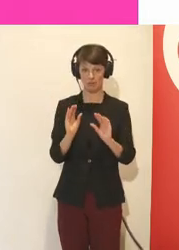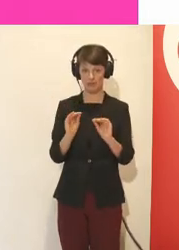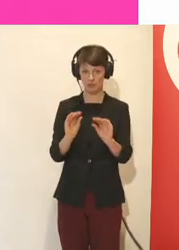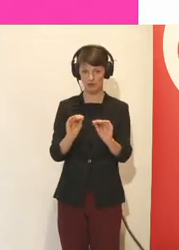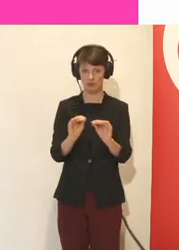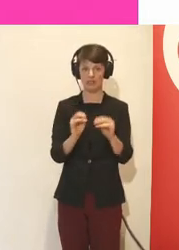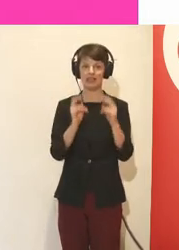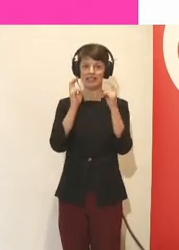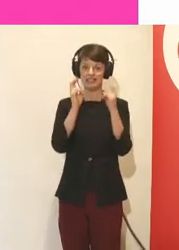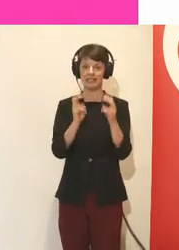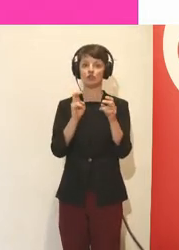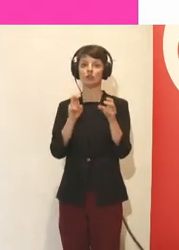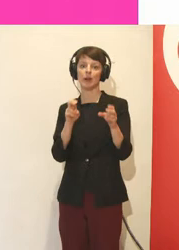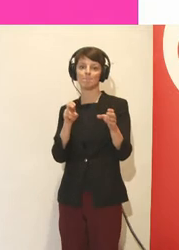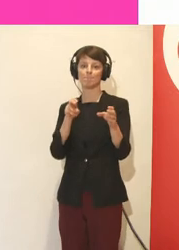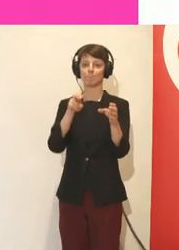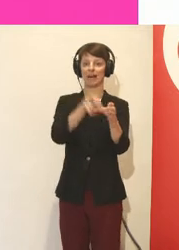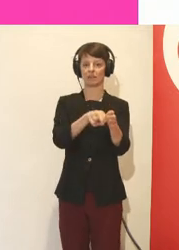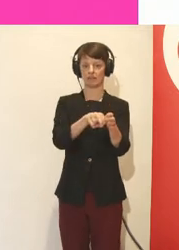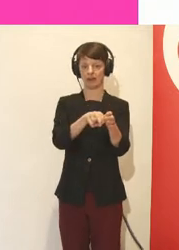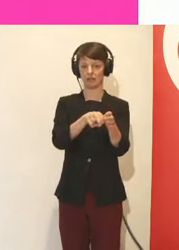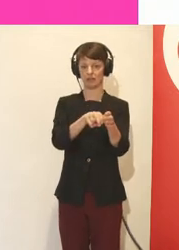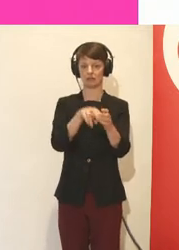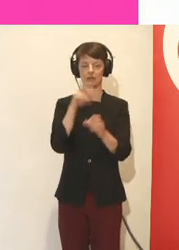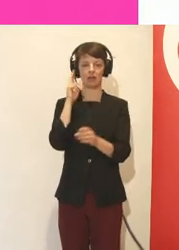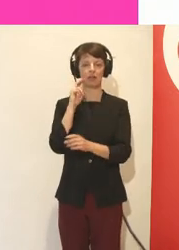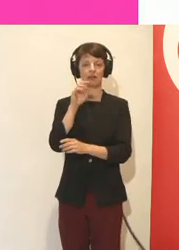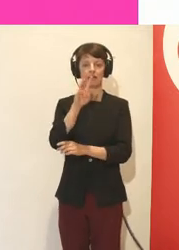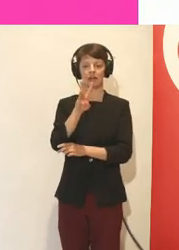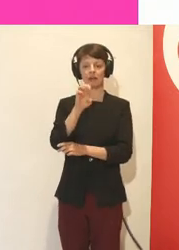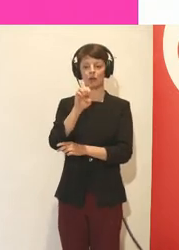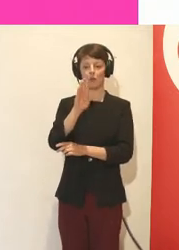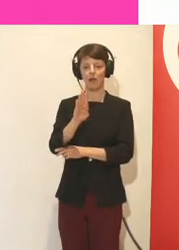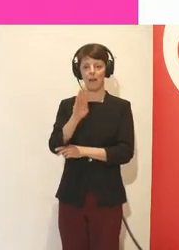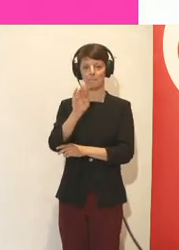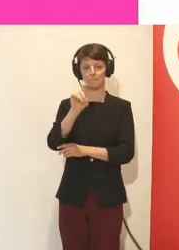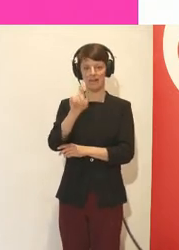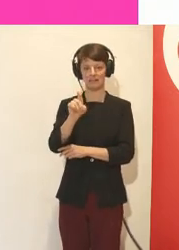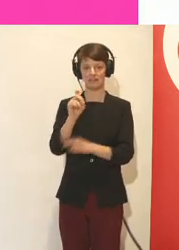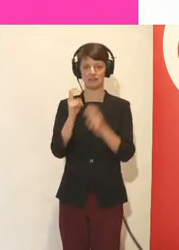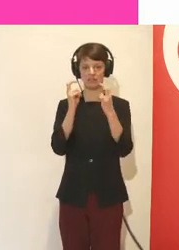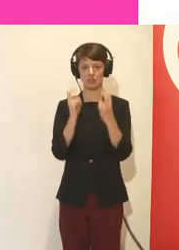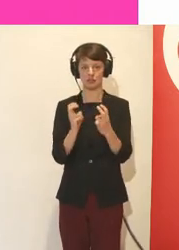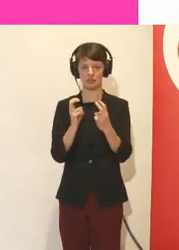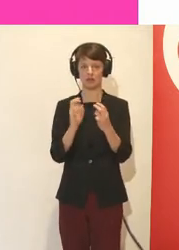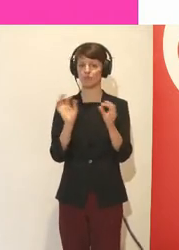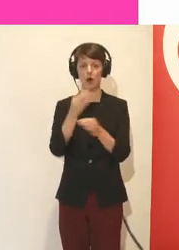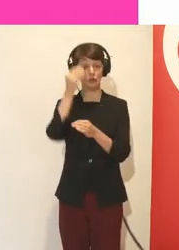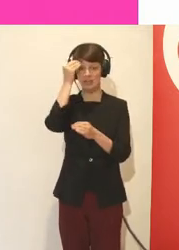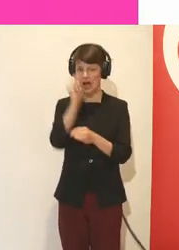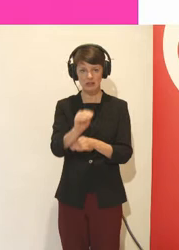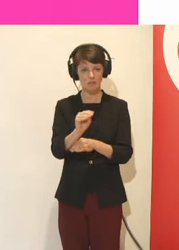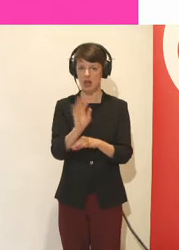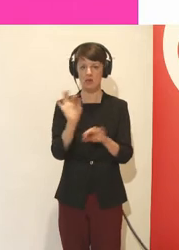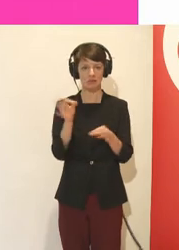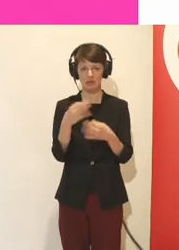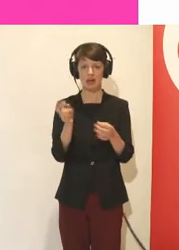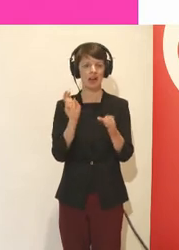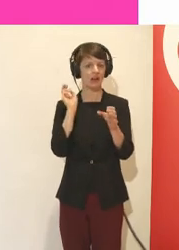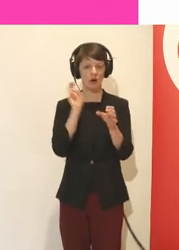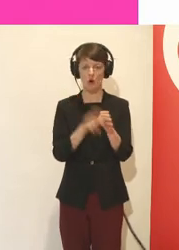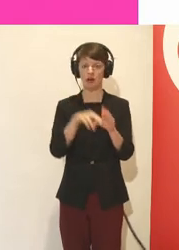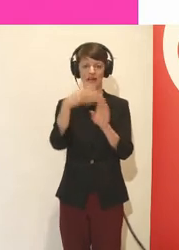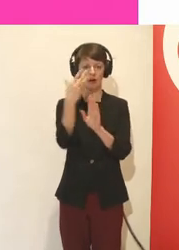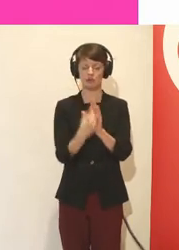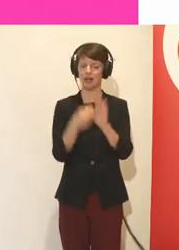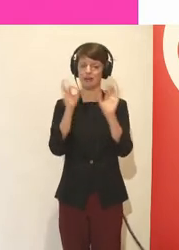diese session beitreten das ist eine websession und ihr müsst euch dafür weder registrieren noch irgendwo einloggen noch etwas